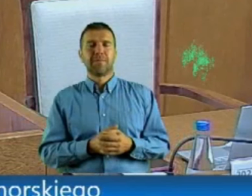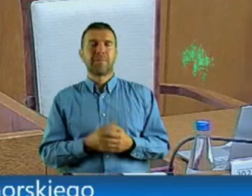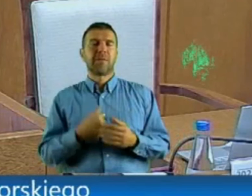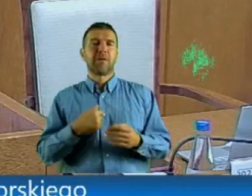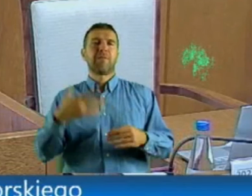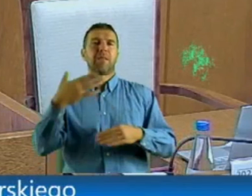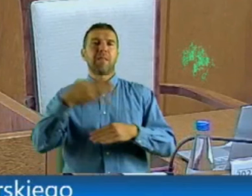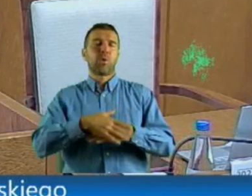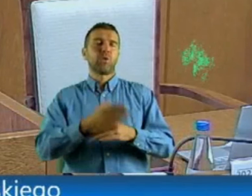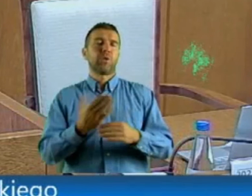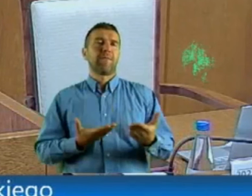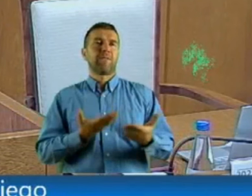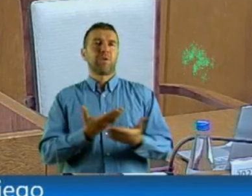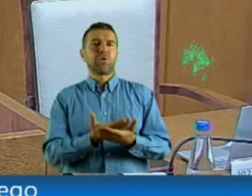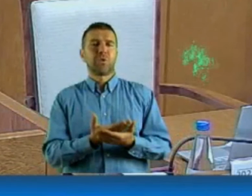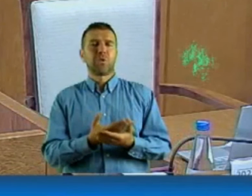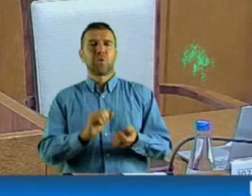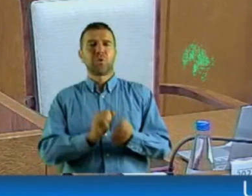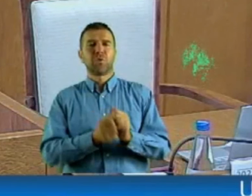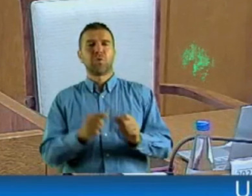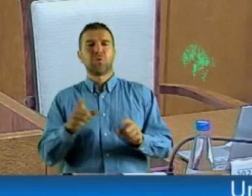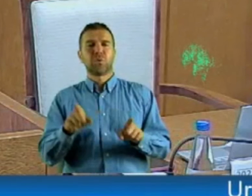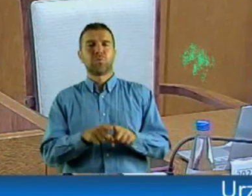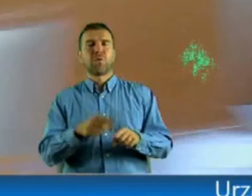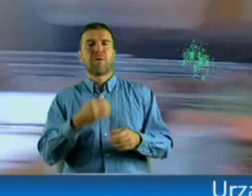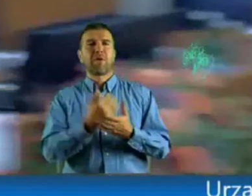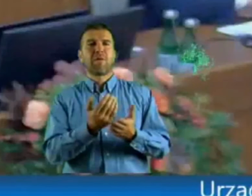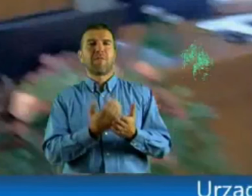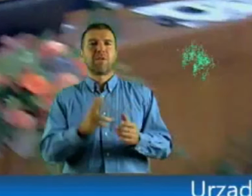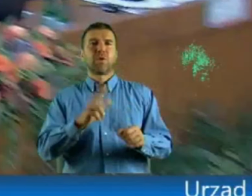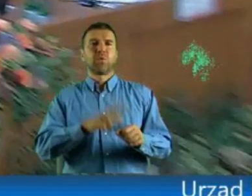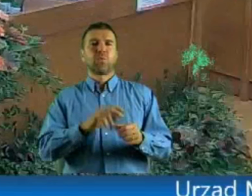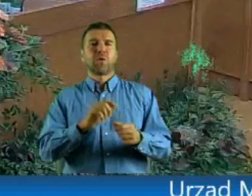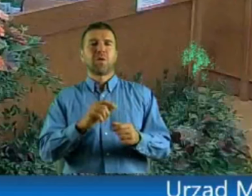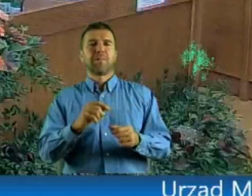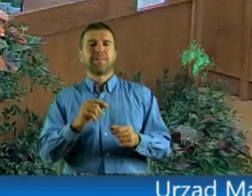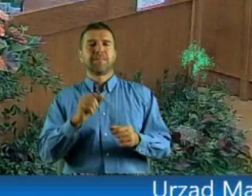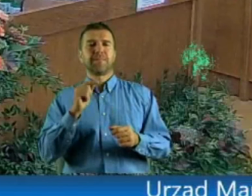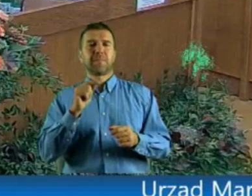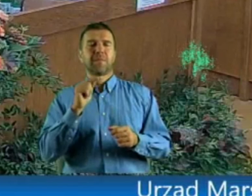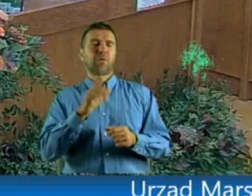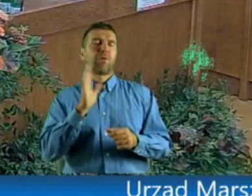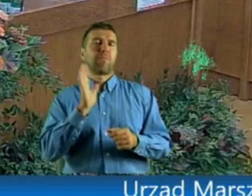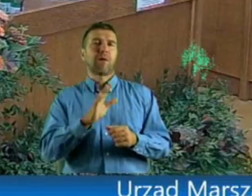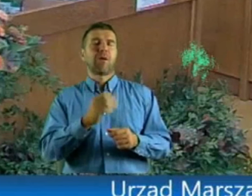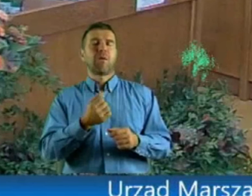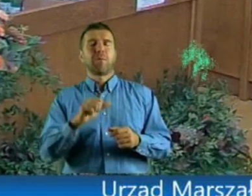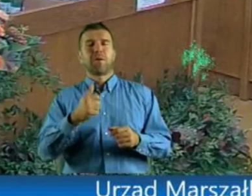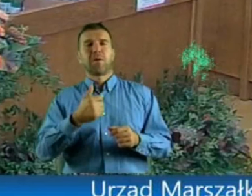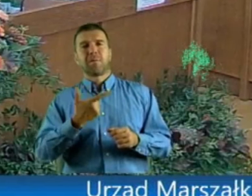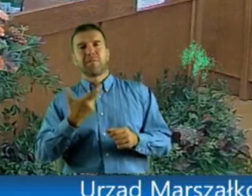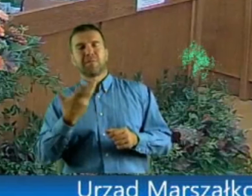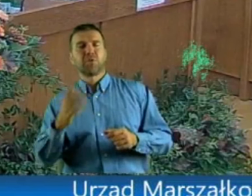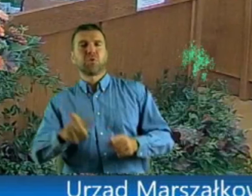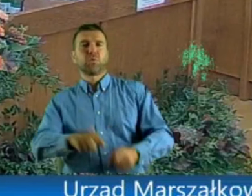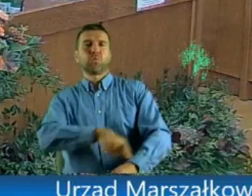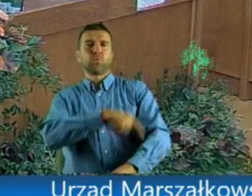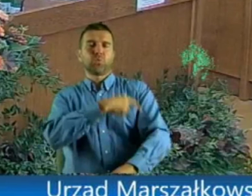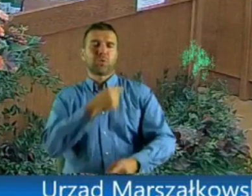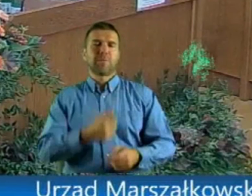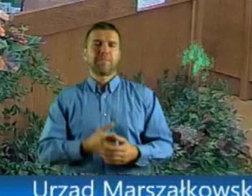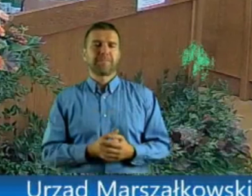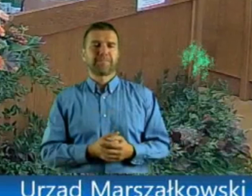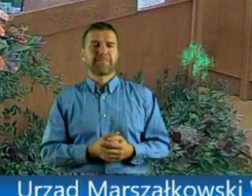końcowych wnioskach. Są też województwa, które tą kadencję mają o wiele dłuższą,